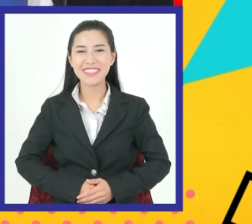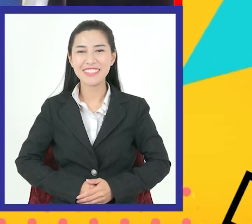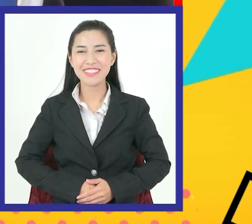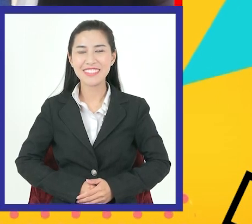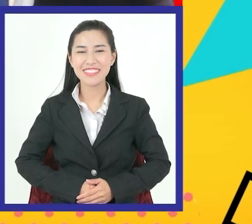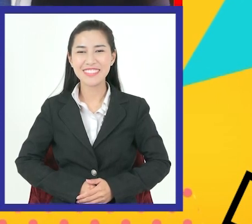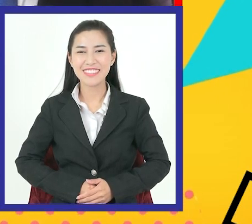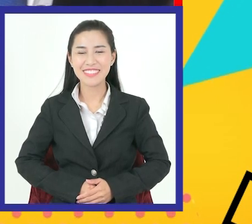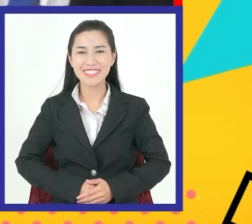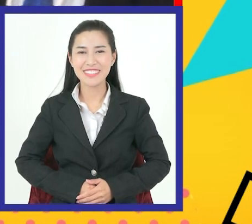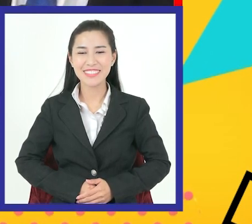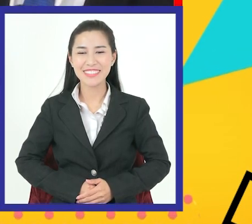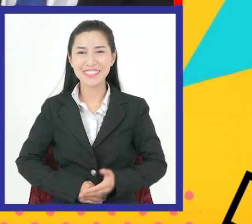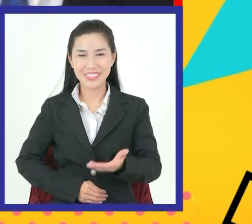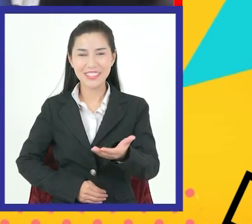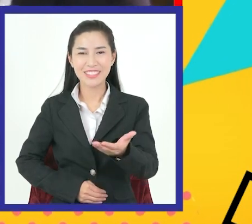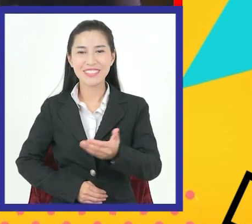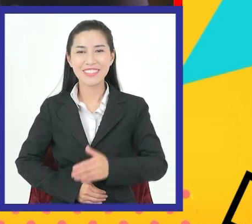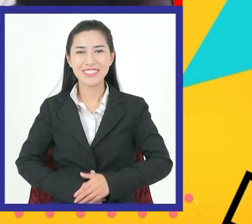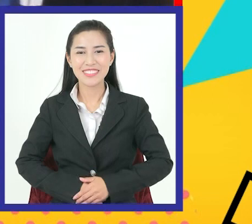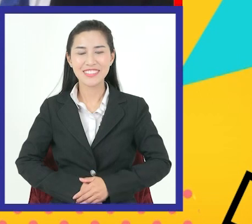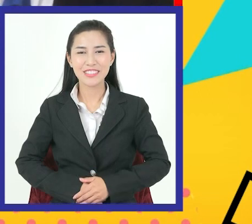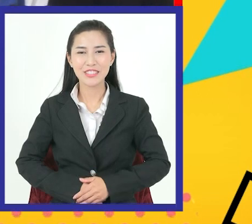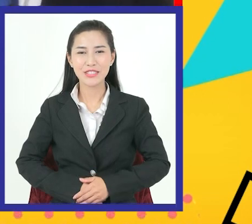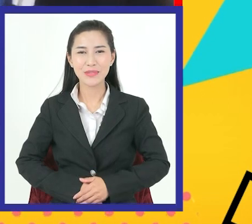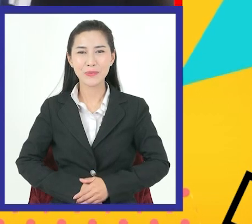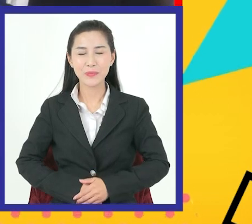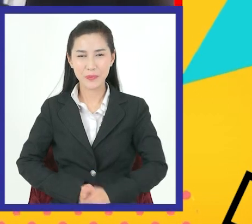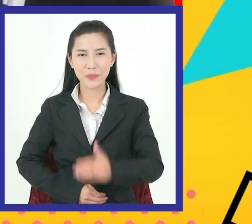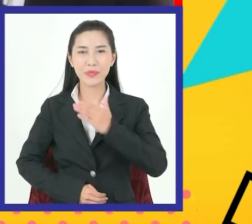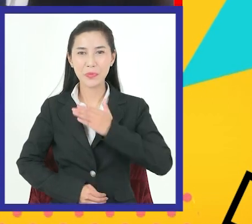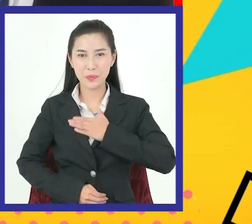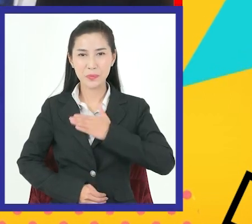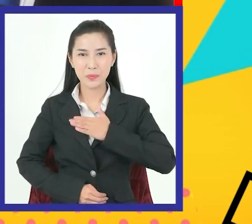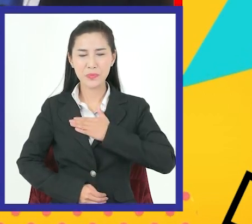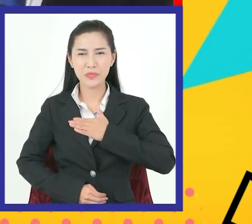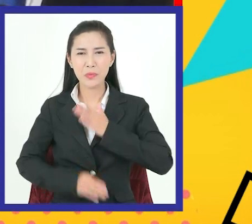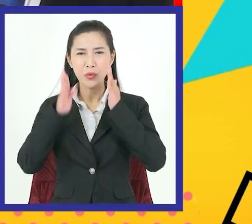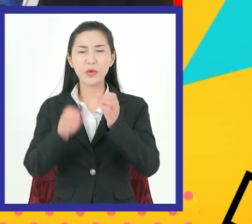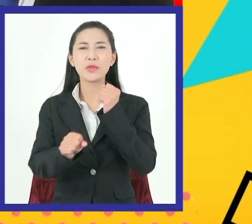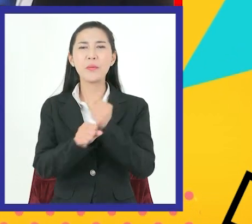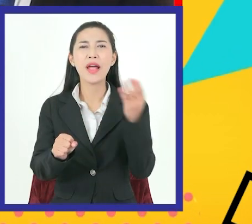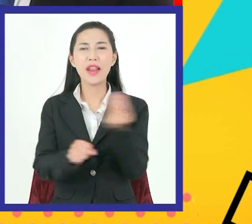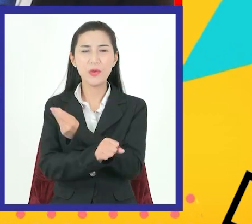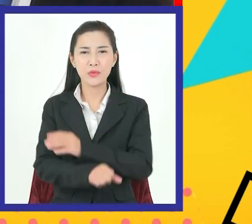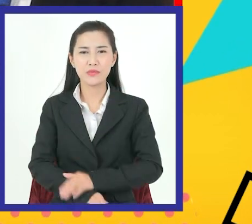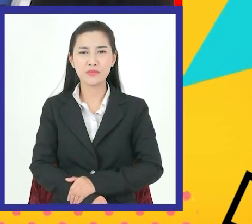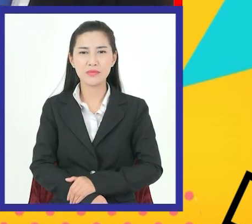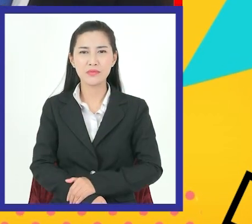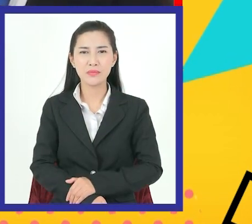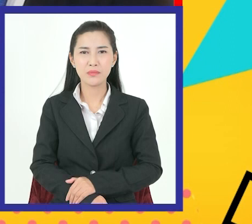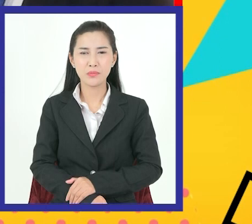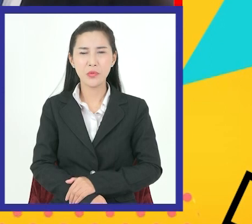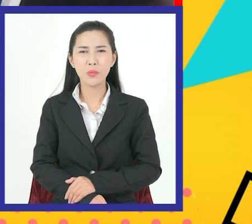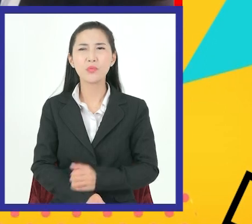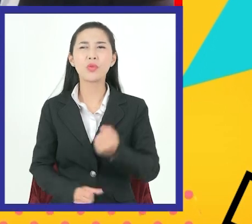ครับเอาักหน่อยนะครับท่านประธานนะครับครับผมผมเป็นคนทำงานเร็วครับผมต้องขับเครื่อง